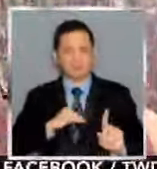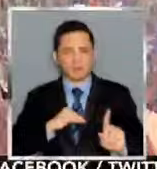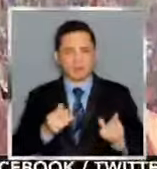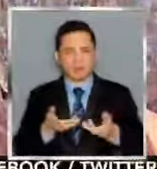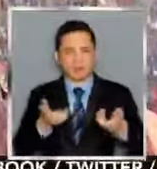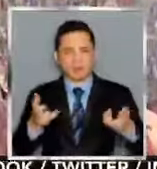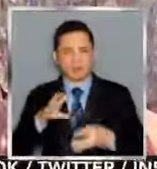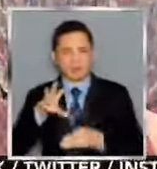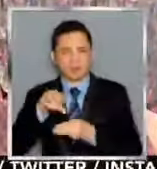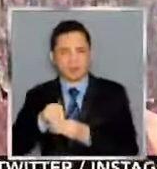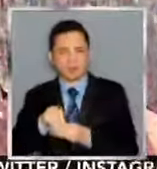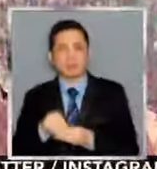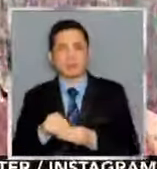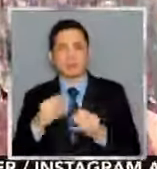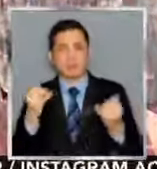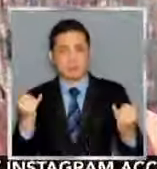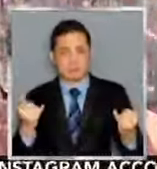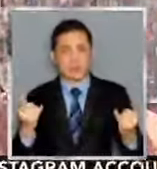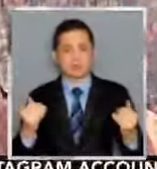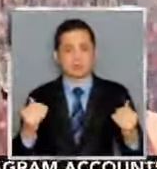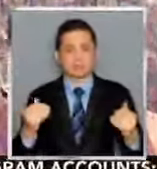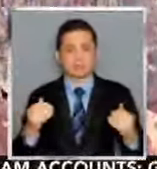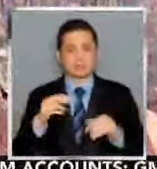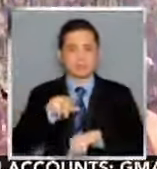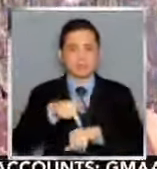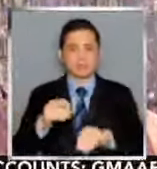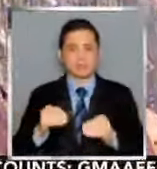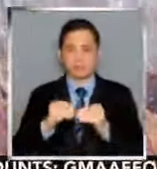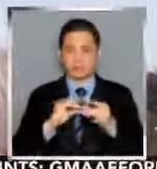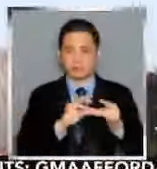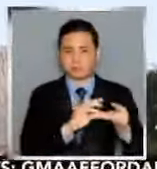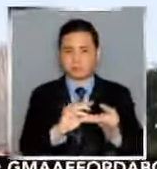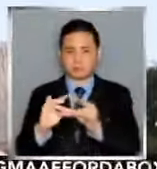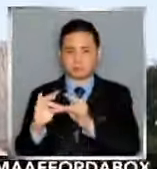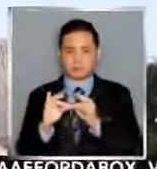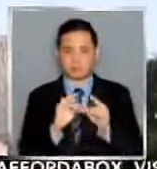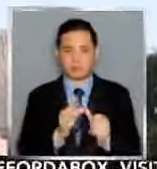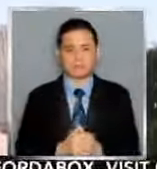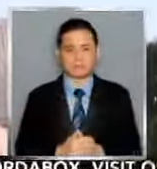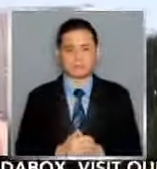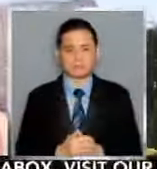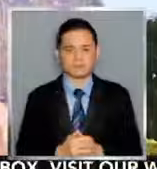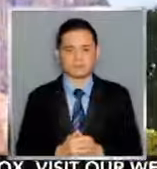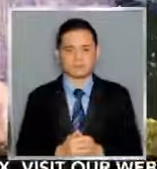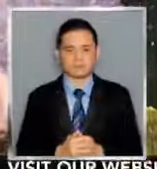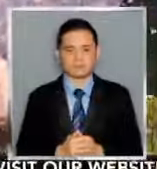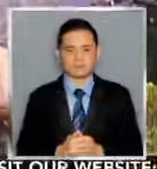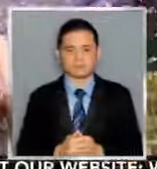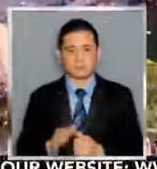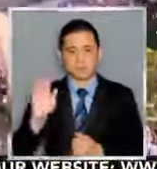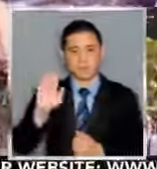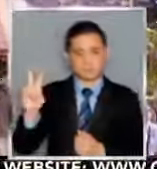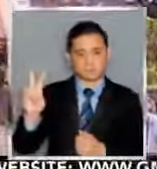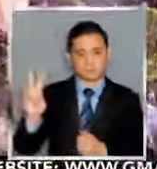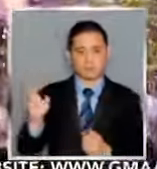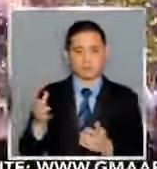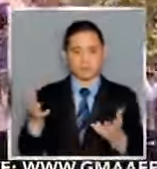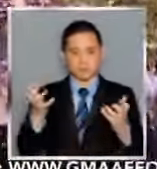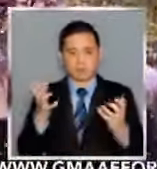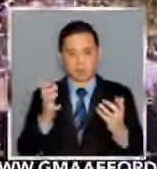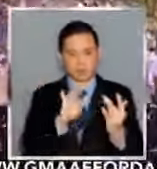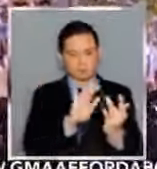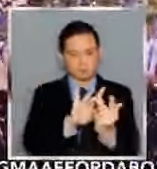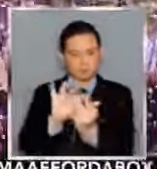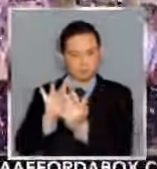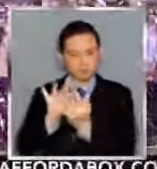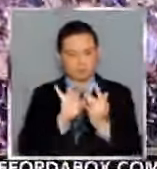nagkaisa at naging mas matatag ang sambayanan. Muli raw niyang ipinaaabot ang kanyang kamay para sa rekonsilyasyon sa mga